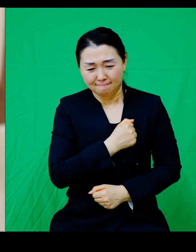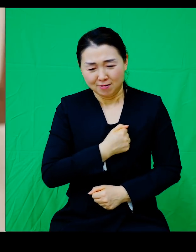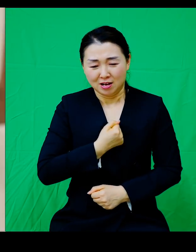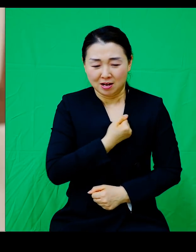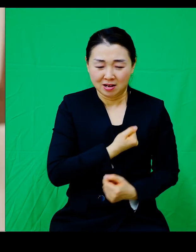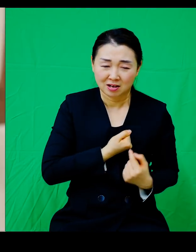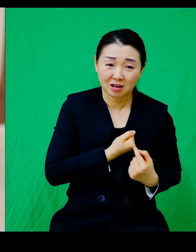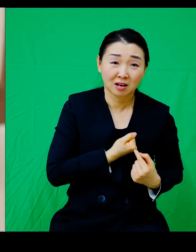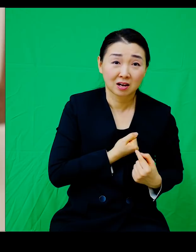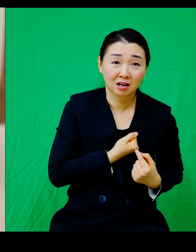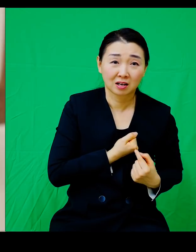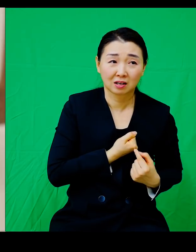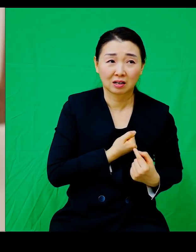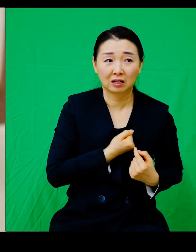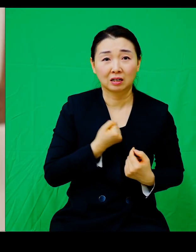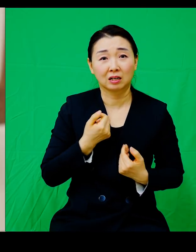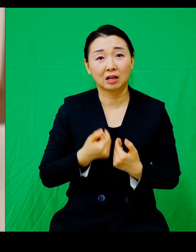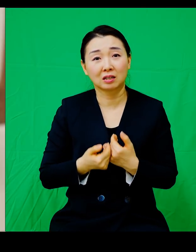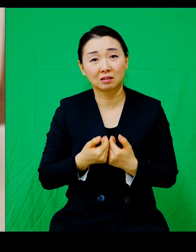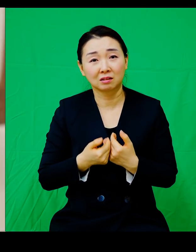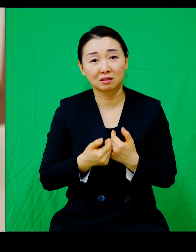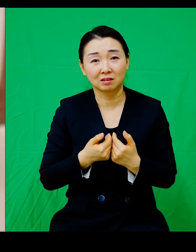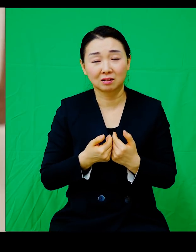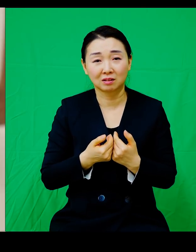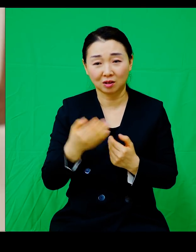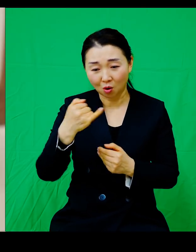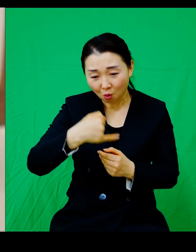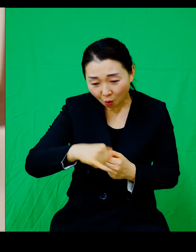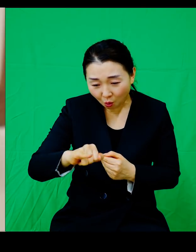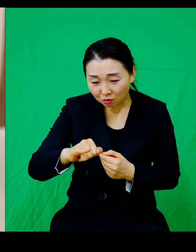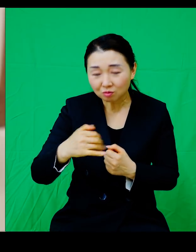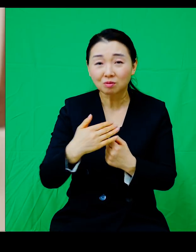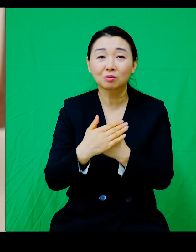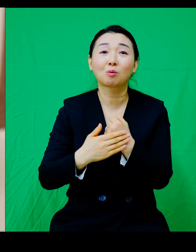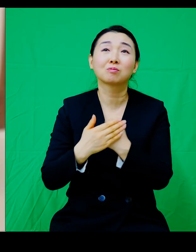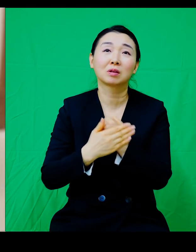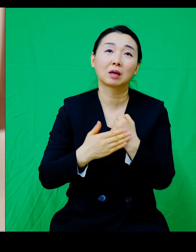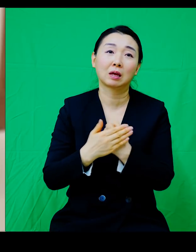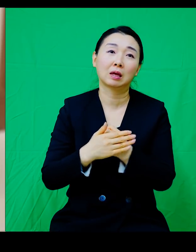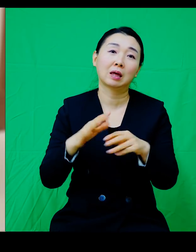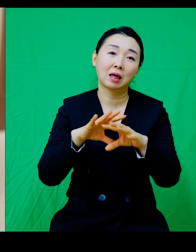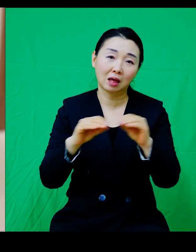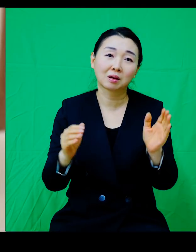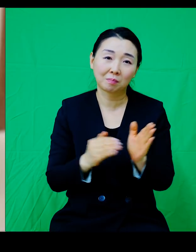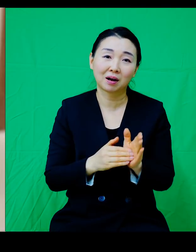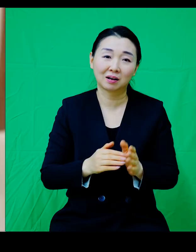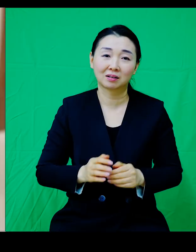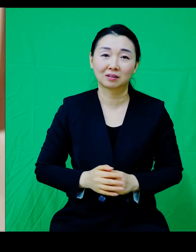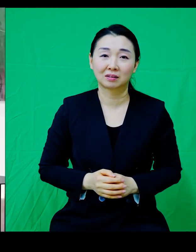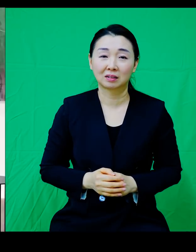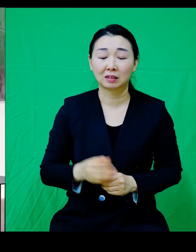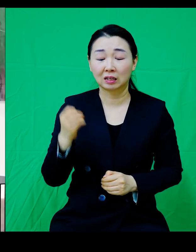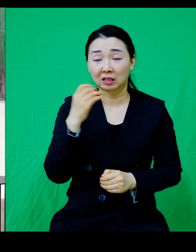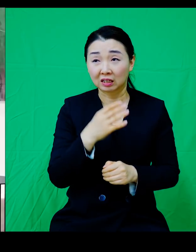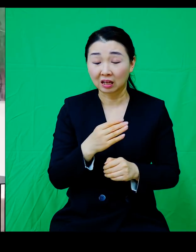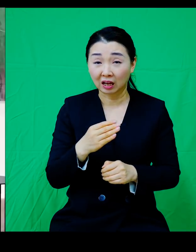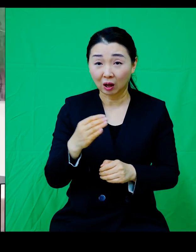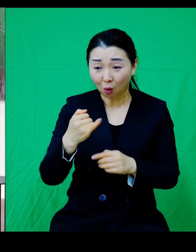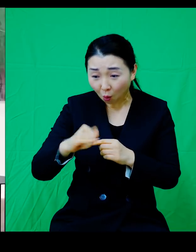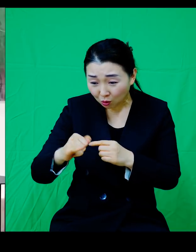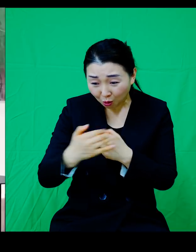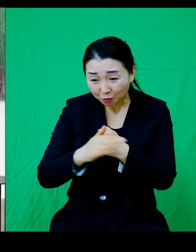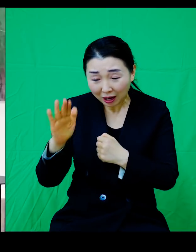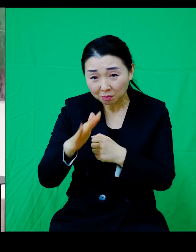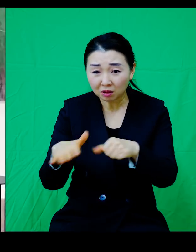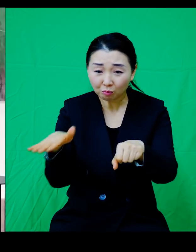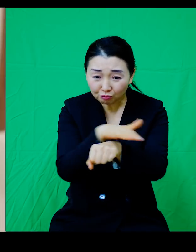막 10년 동안에 캐캐 먹었던 그 갈등이 온유 덕분에, 온유가 건드려주지 않았으면 해결 안 됐을 것 같거든요. 그냥 네. 묻힌